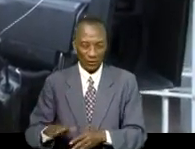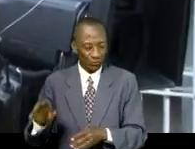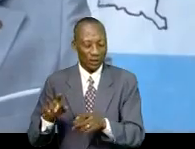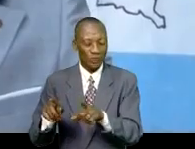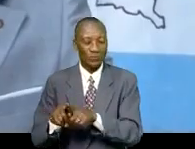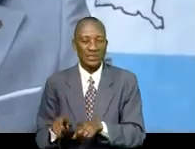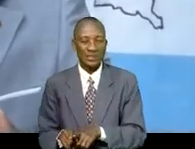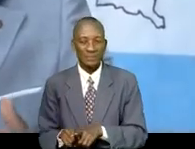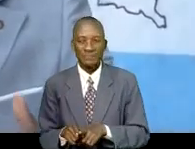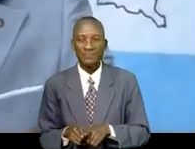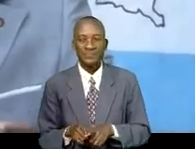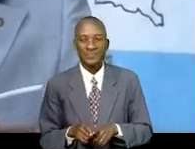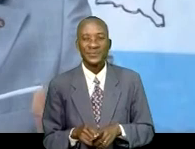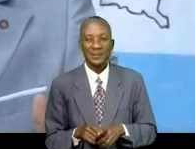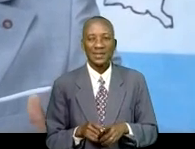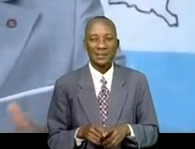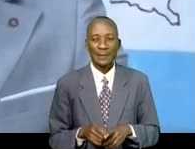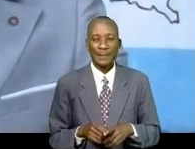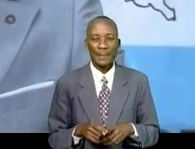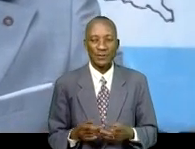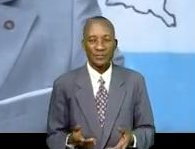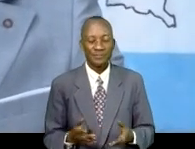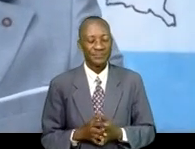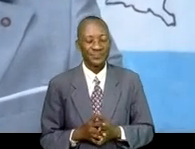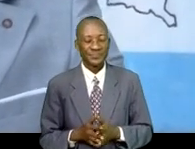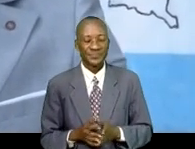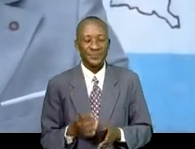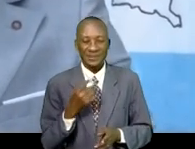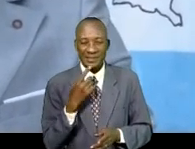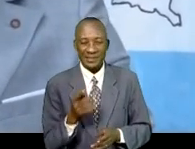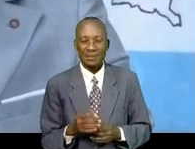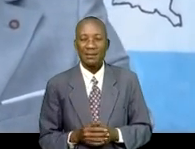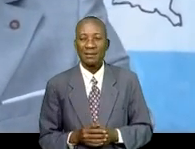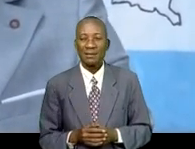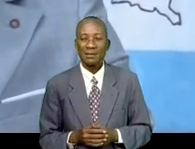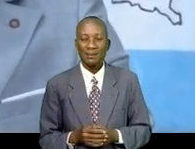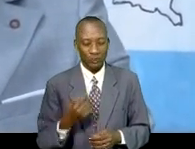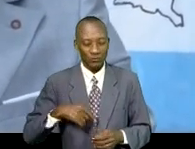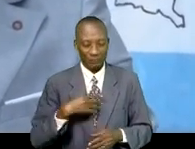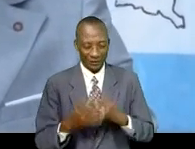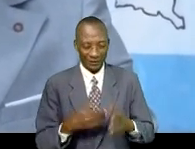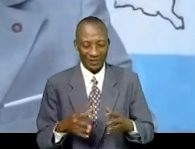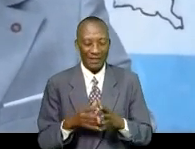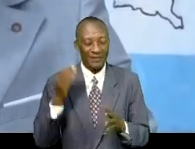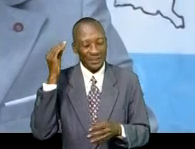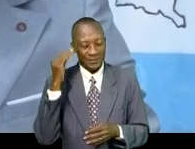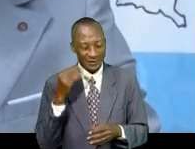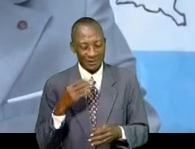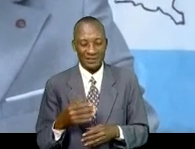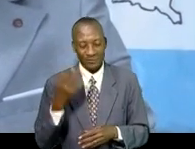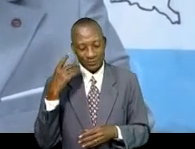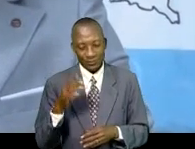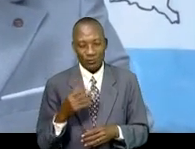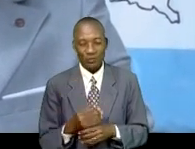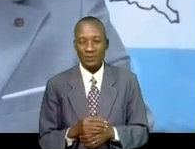sortant. Il faut dire qu'à l'issue de tout ce qu'on a eu à faire comme travail avec l'aménagement du territoire, il y a eu un PV qui a été signé